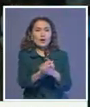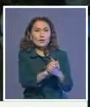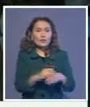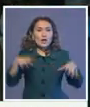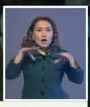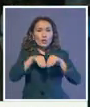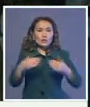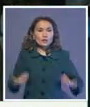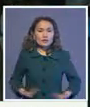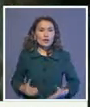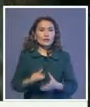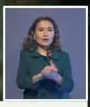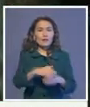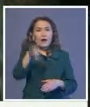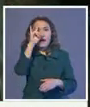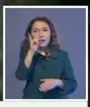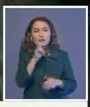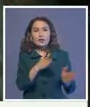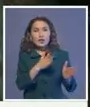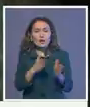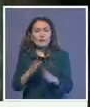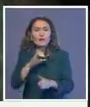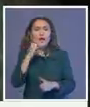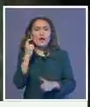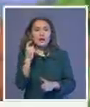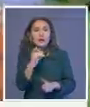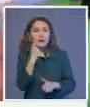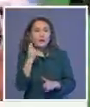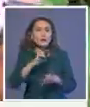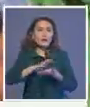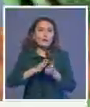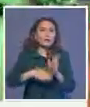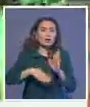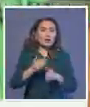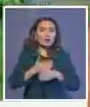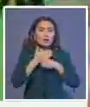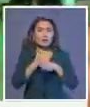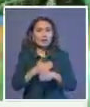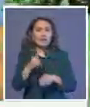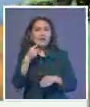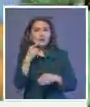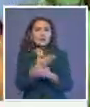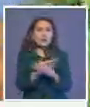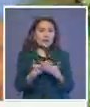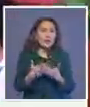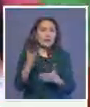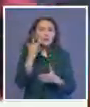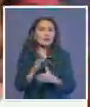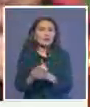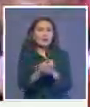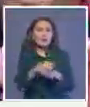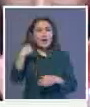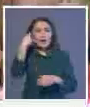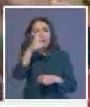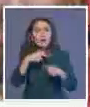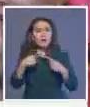өкілдерін біріктірді. Осы татулық елдегі тұрақтылық пен әлеуметтік экономикалық өрлеуге де зор үлес қосты. Тілдері басқа, тілектері бір. Түрлері